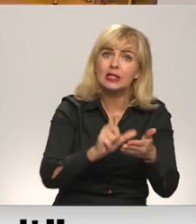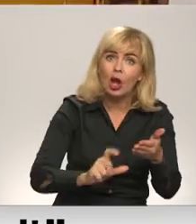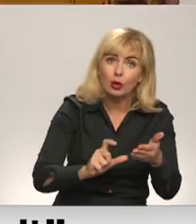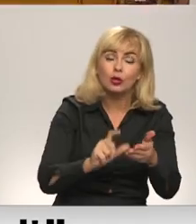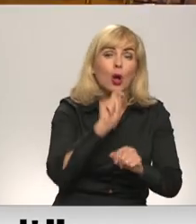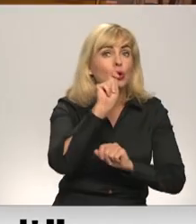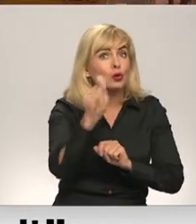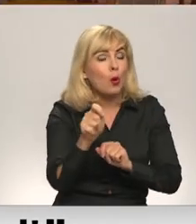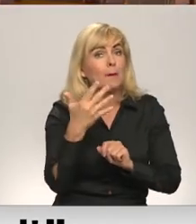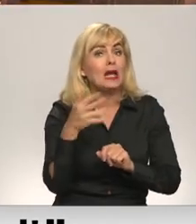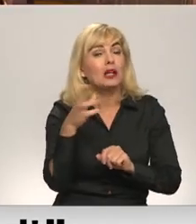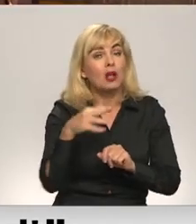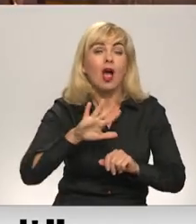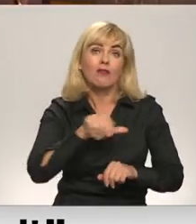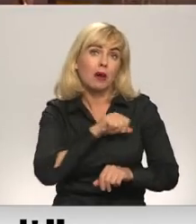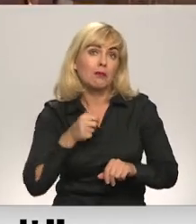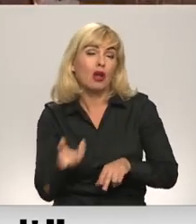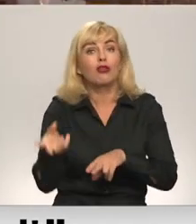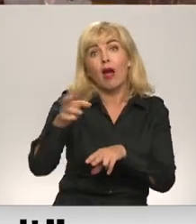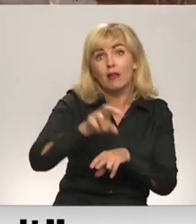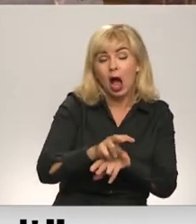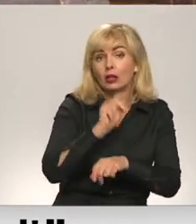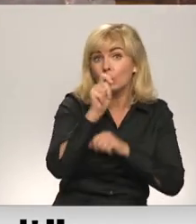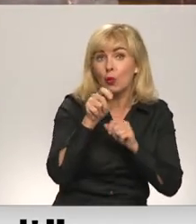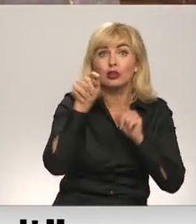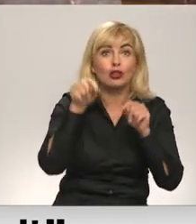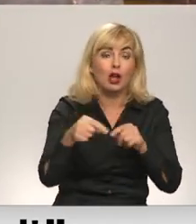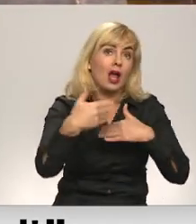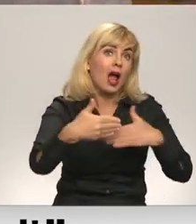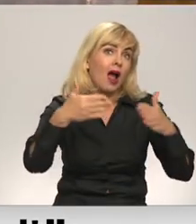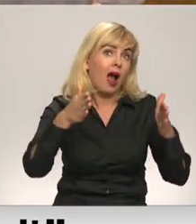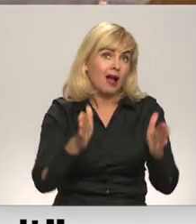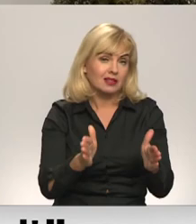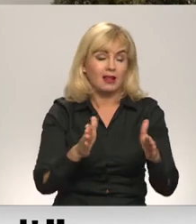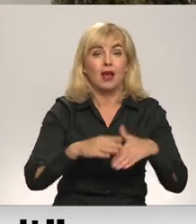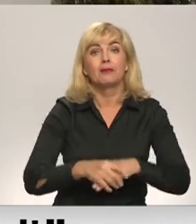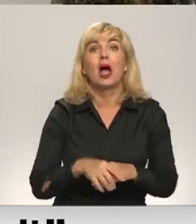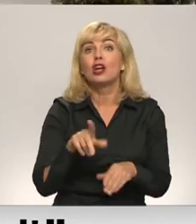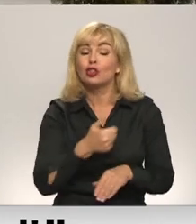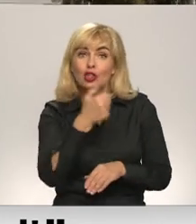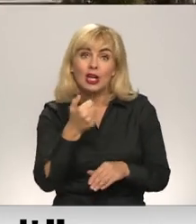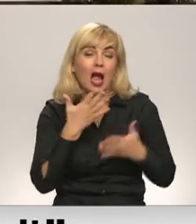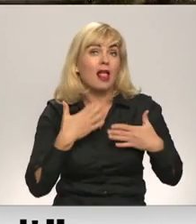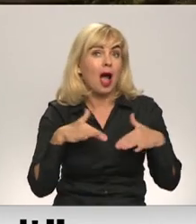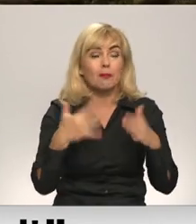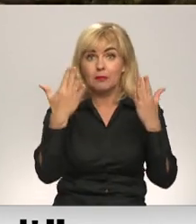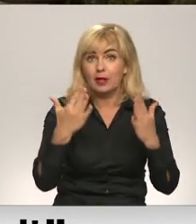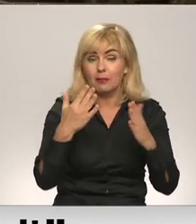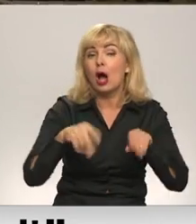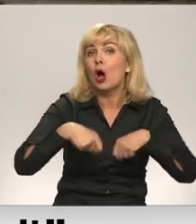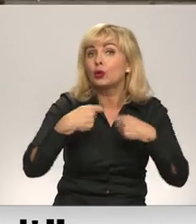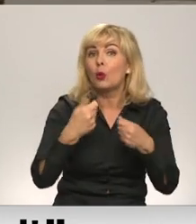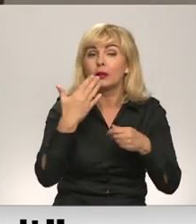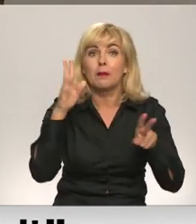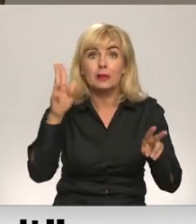5 eiro, vai arī nākt šeit pamāt un noziedot šeit ziedojumu lādītē. Šī gada labdarības maratons Dod 5